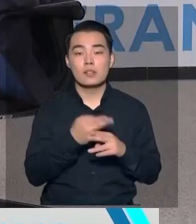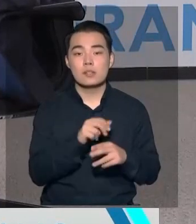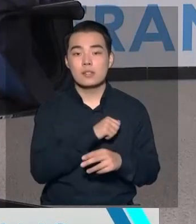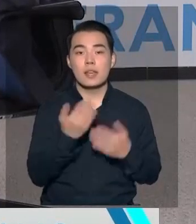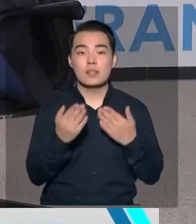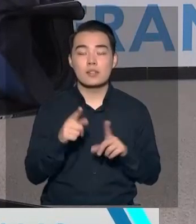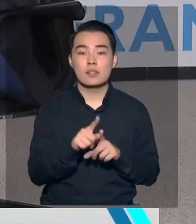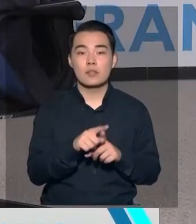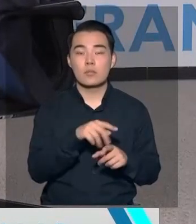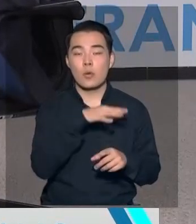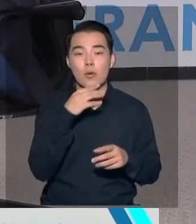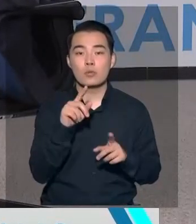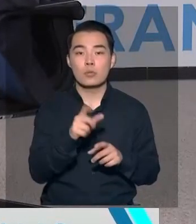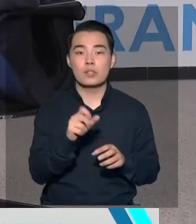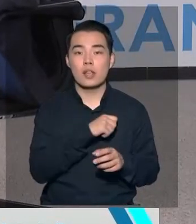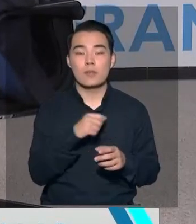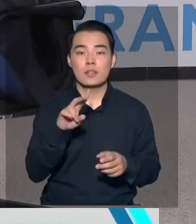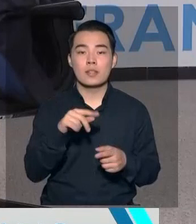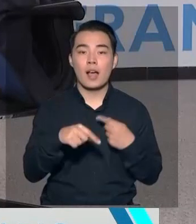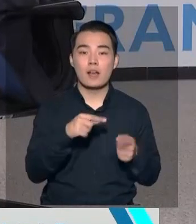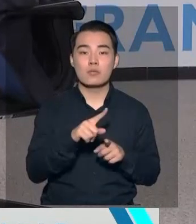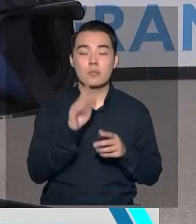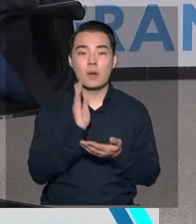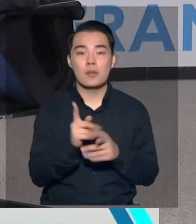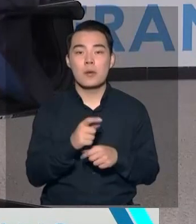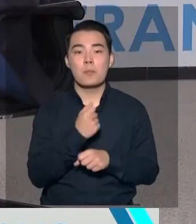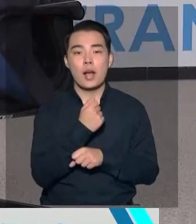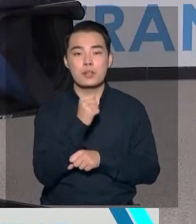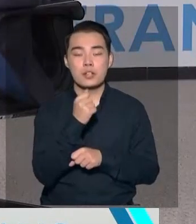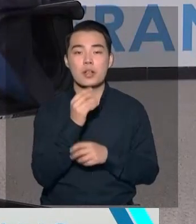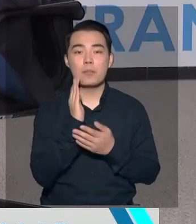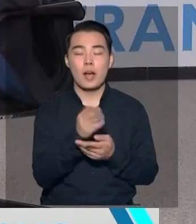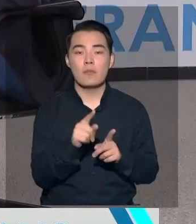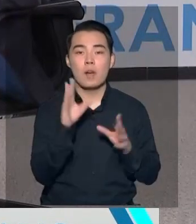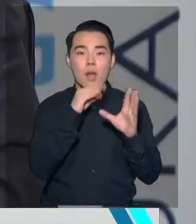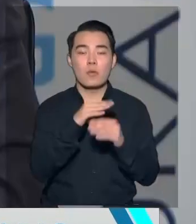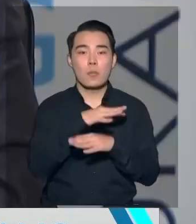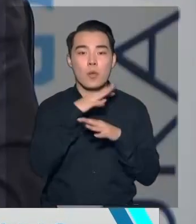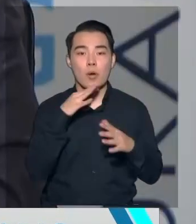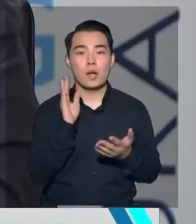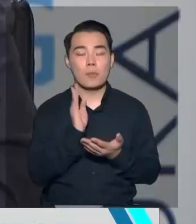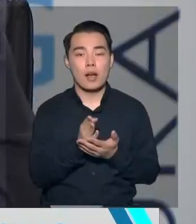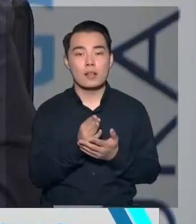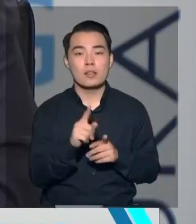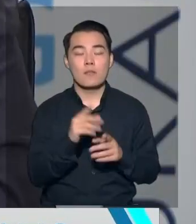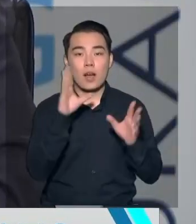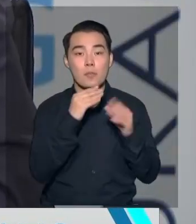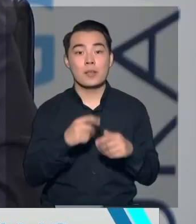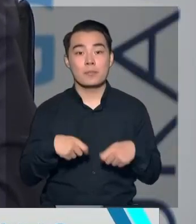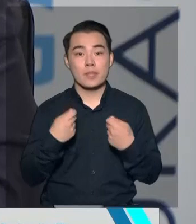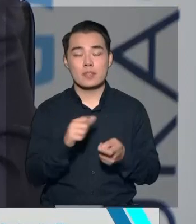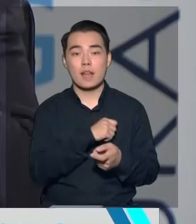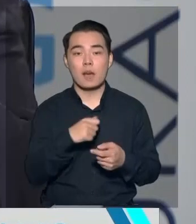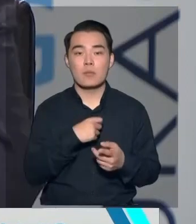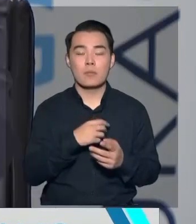біраз адамдар енді нарықта жүр ғой, бізді керемет халық қолдайды, біздің мүмкіндігіміз көп, бізге тек мүмкіндік беріңіз,